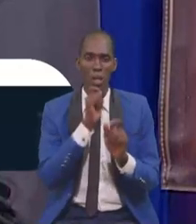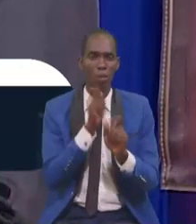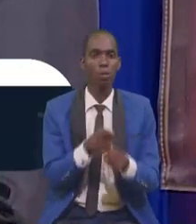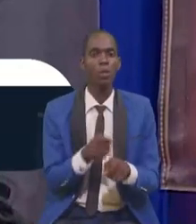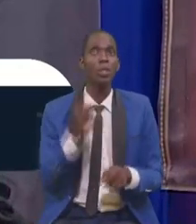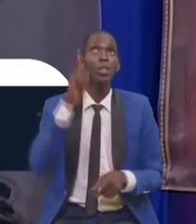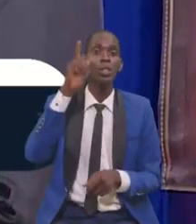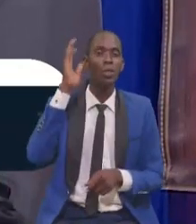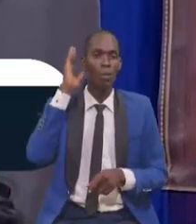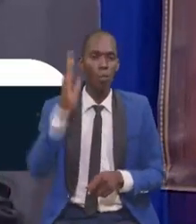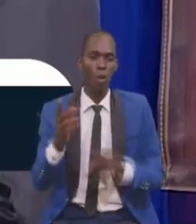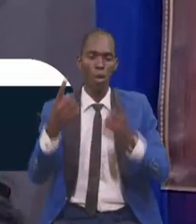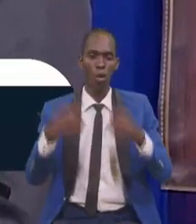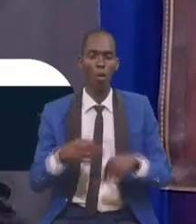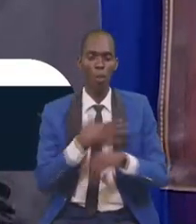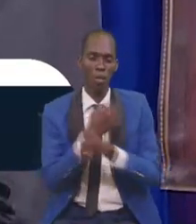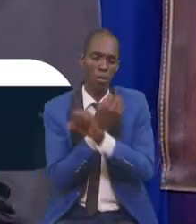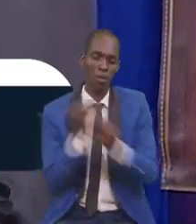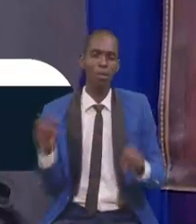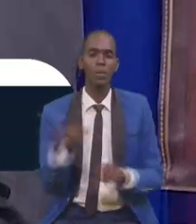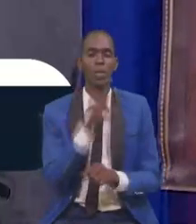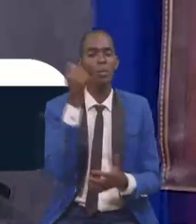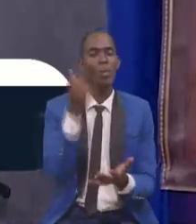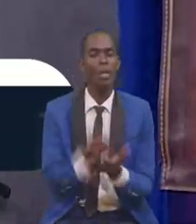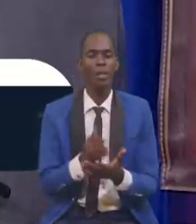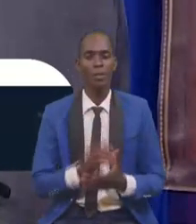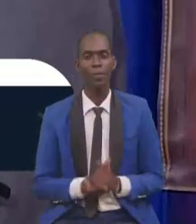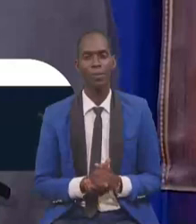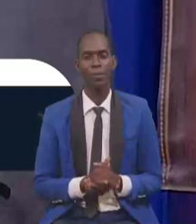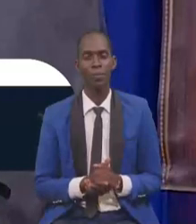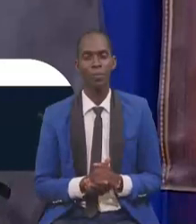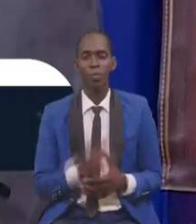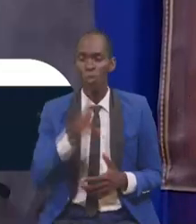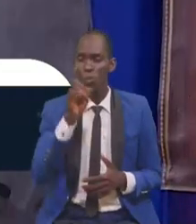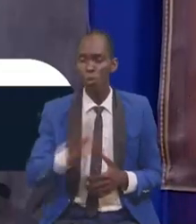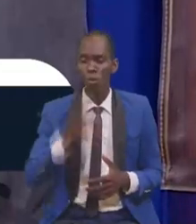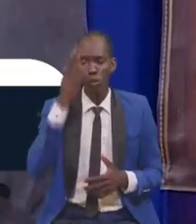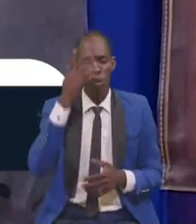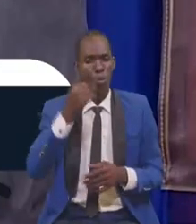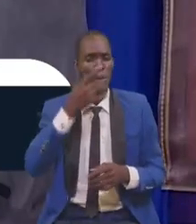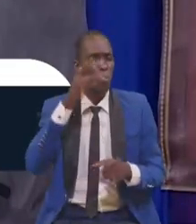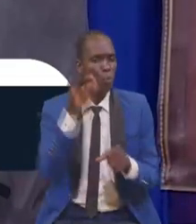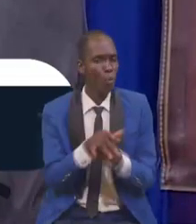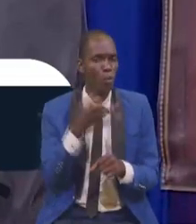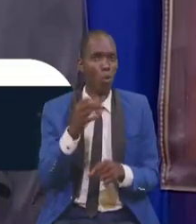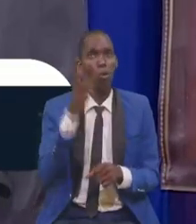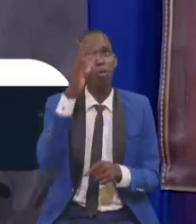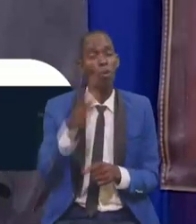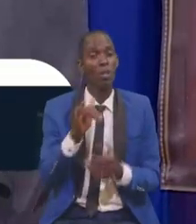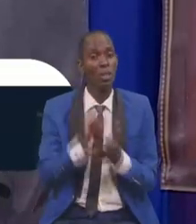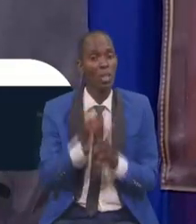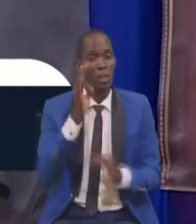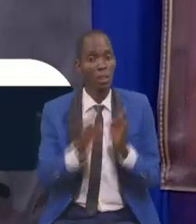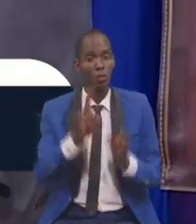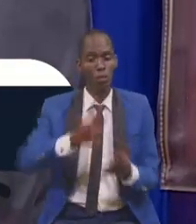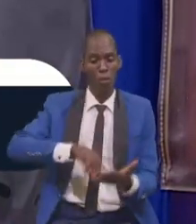il viendra lui-même et vous sauvera. Vous devez connaître la promesse de Dieu que lorsque